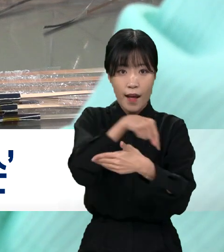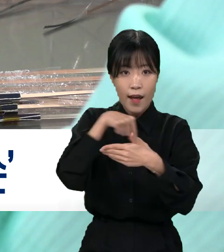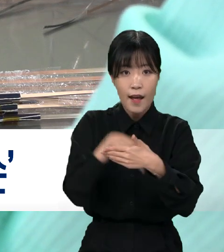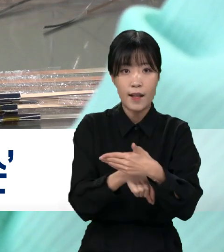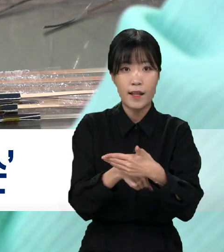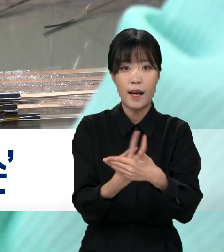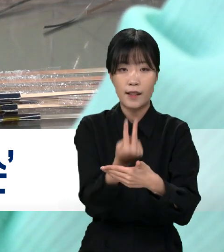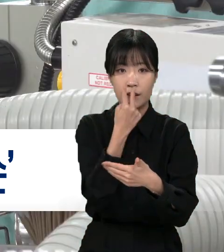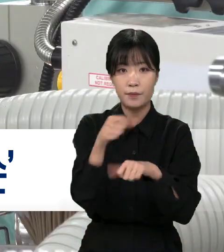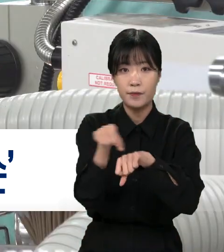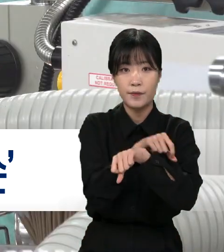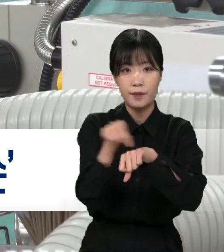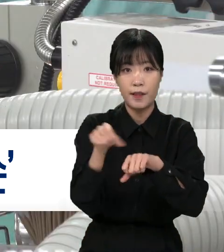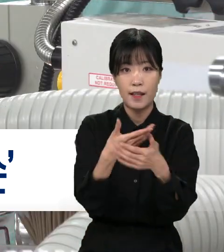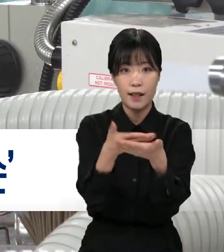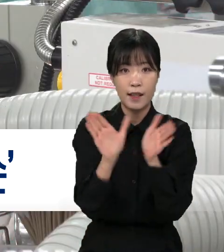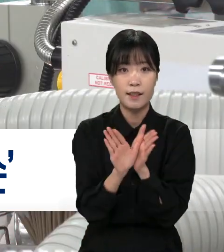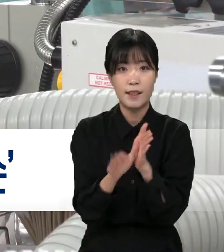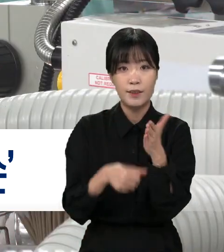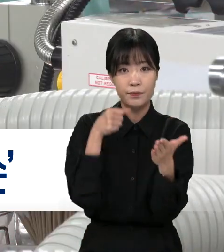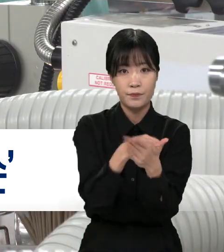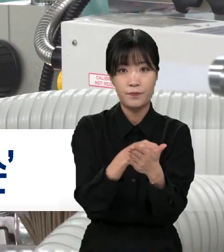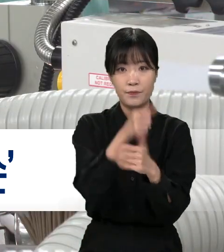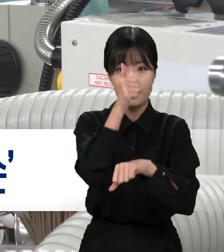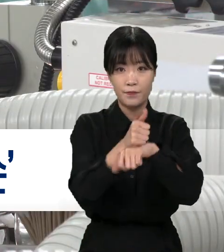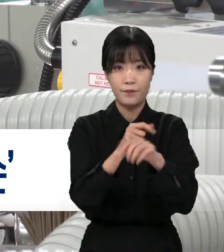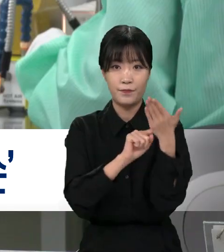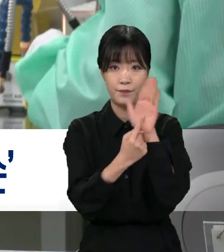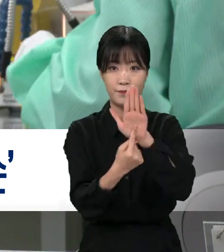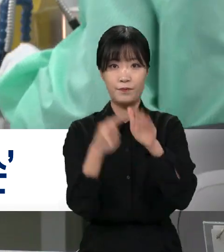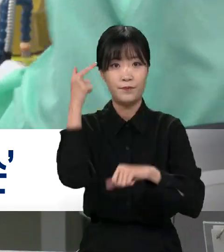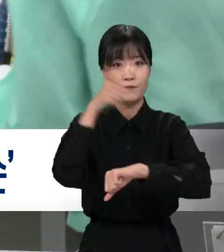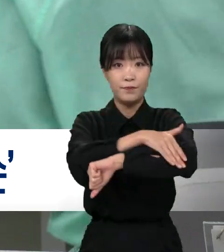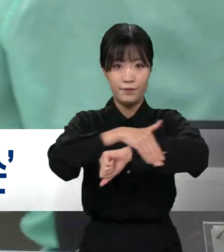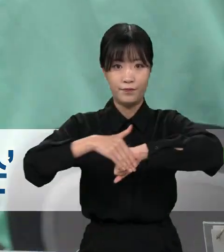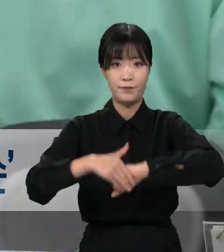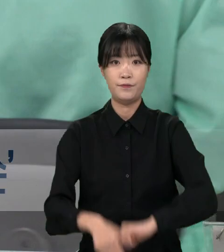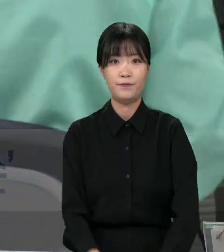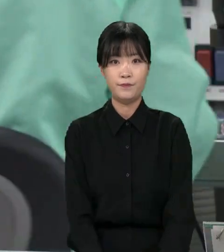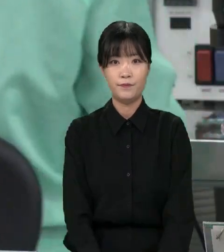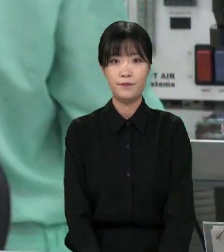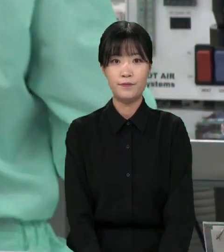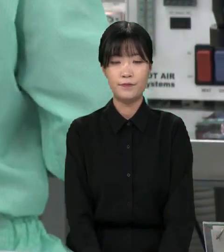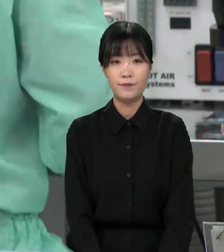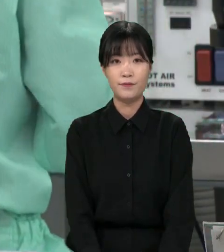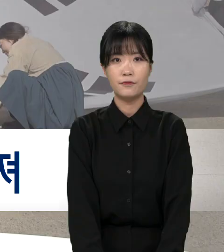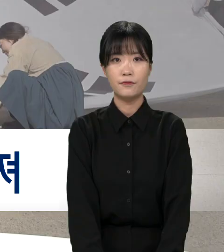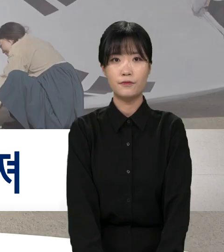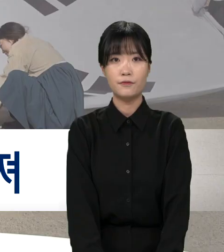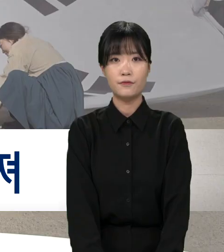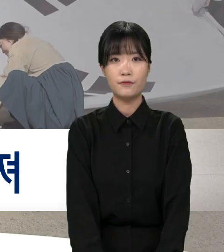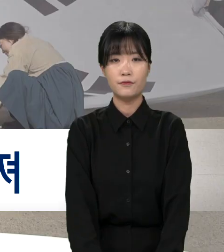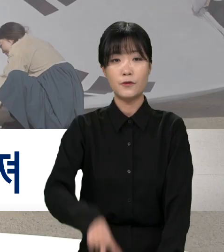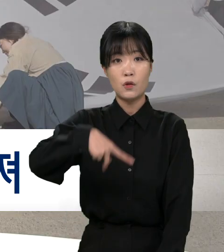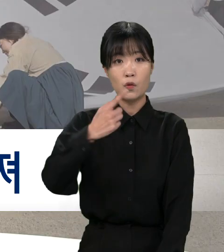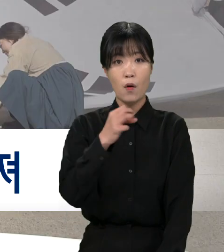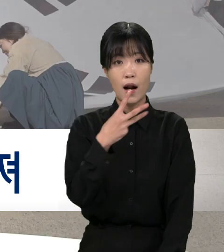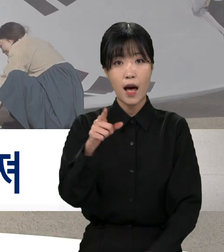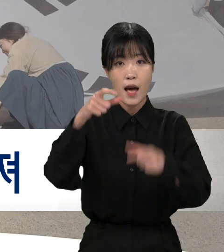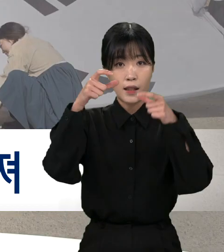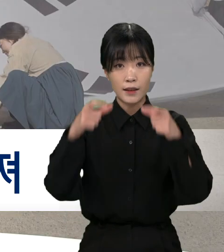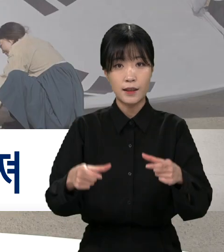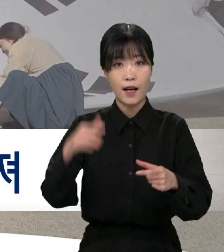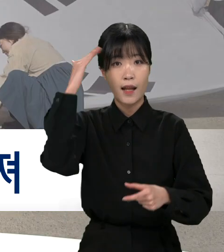산자부는 올해 상반기 중 바이오 특화단지 지정 결과를 발표할 예정입니다